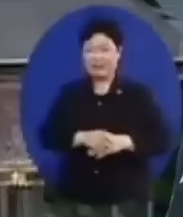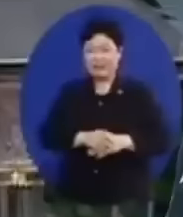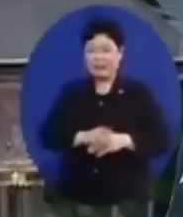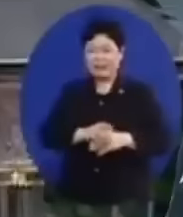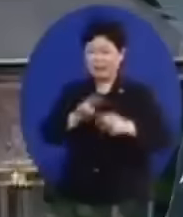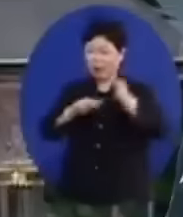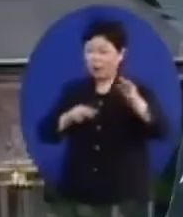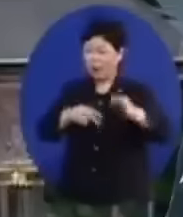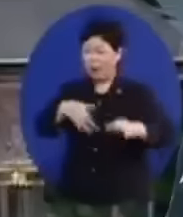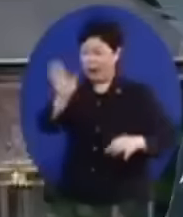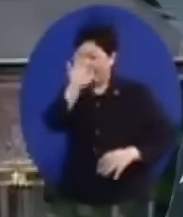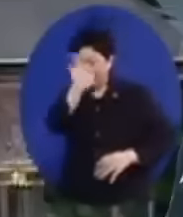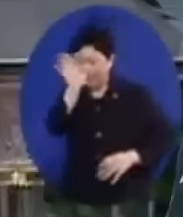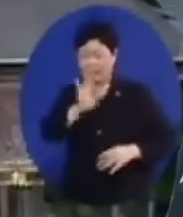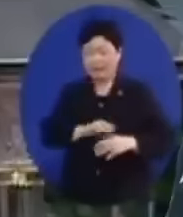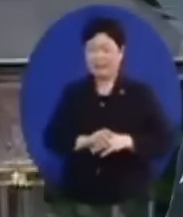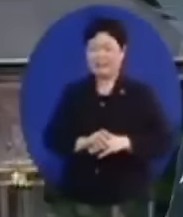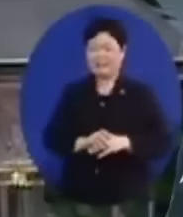가느냐고 안 된다고.